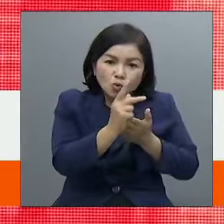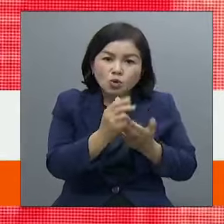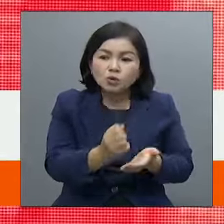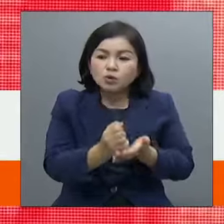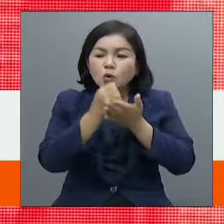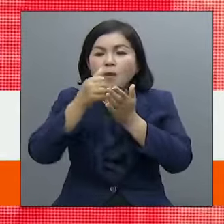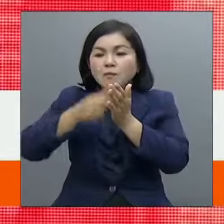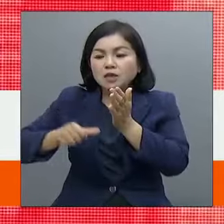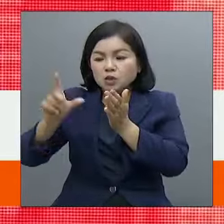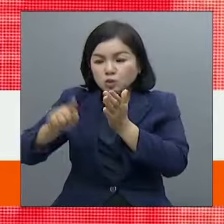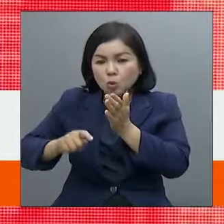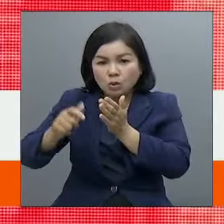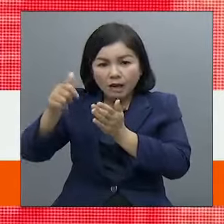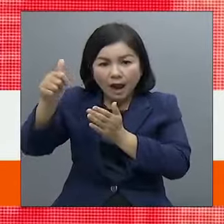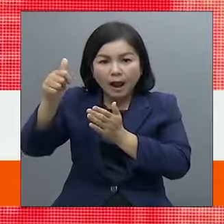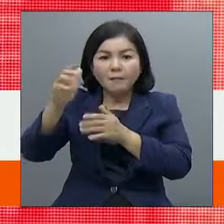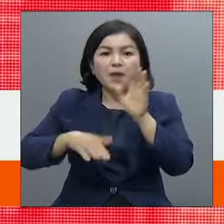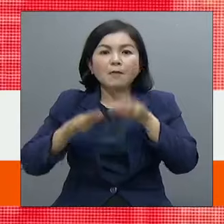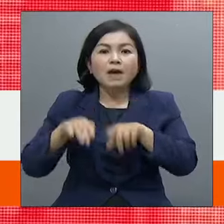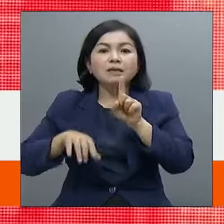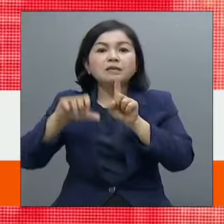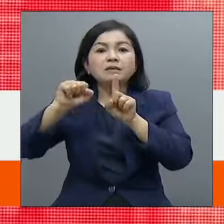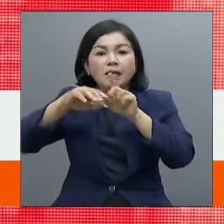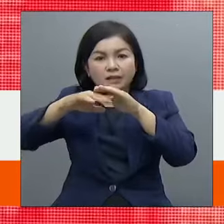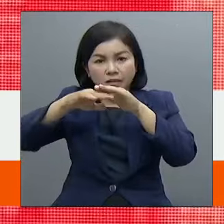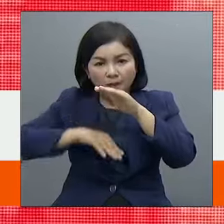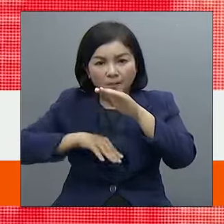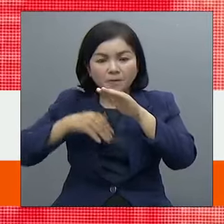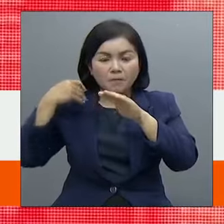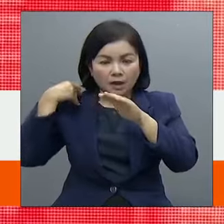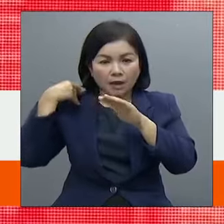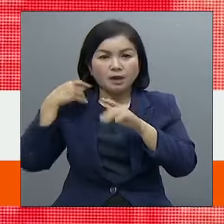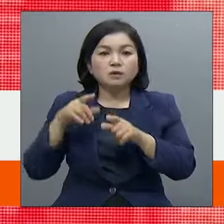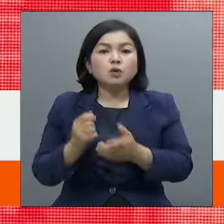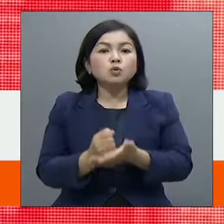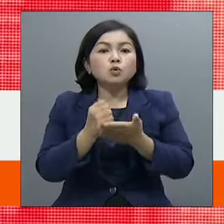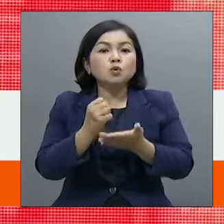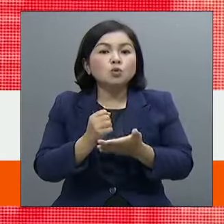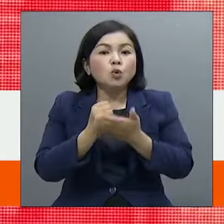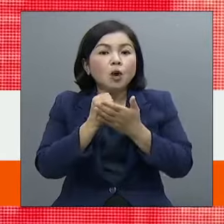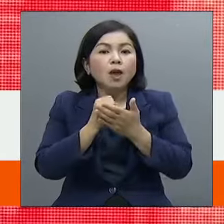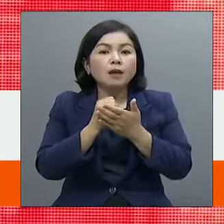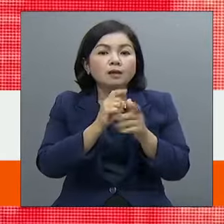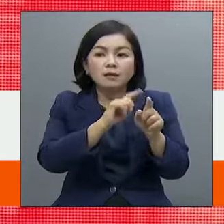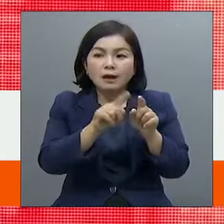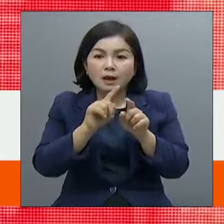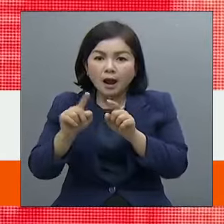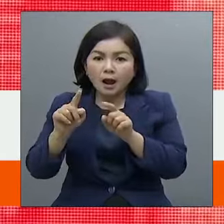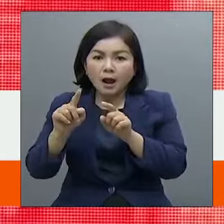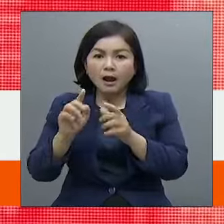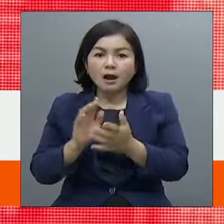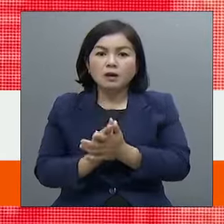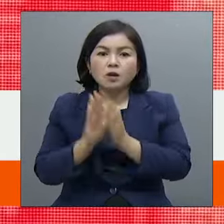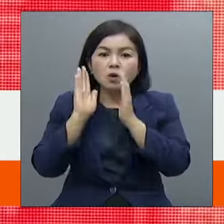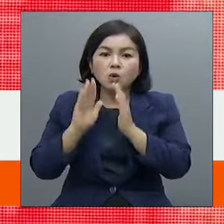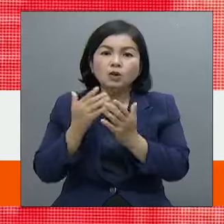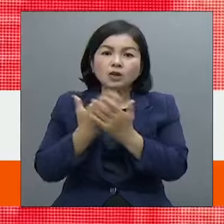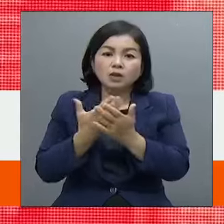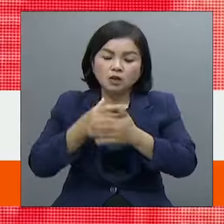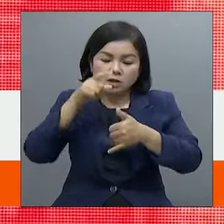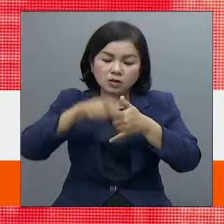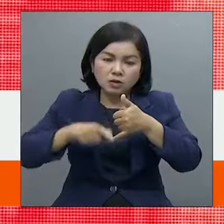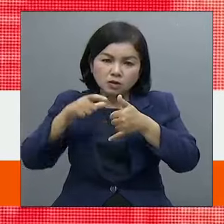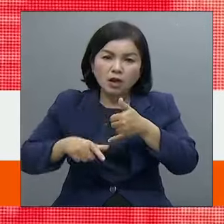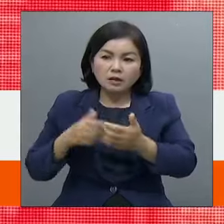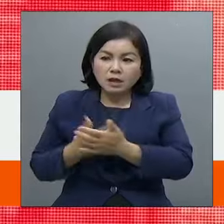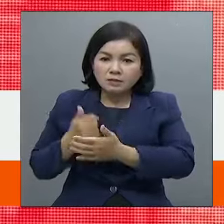ภาษีได้ไม่เกิน 100,000 บาทนะครับอันนี้เป็นเพื่อเป็นการเผาภาระของผู้มีเงินได้ที่จะใช้ใน